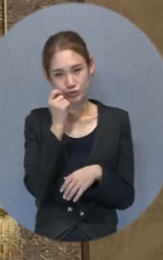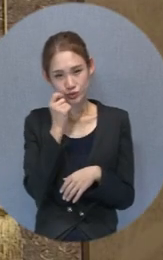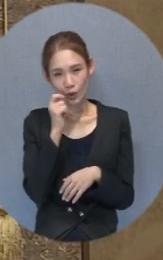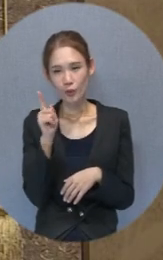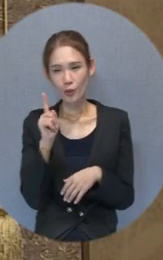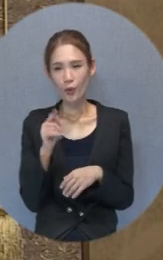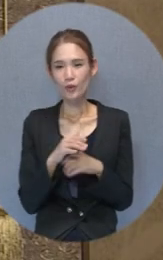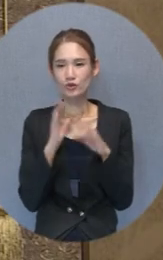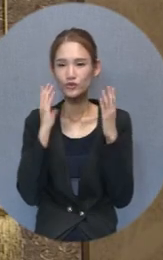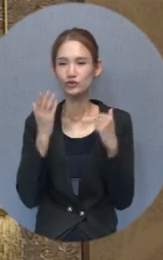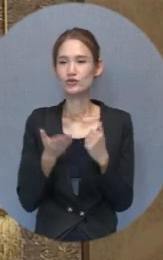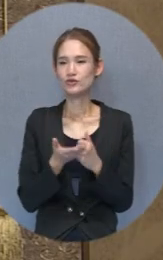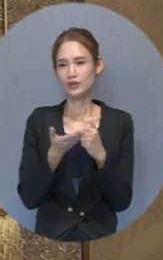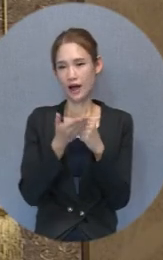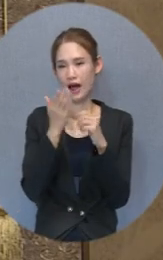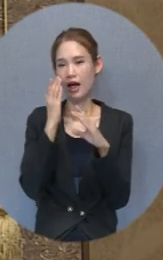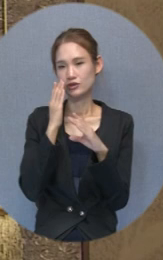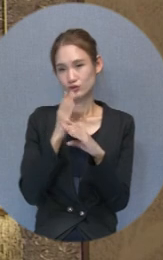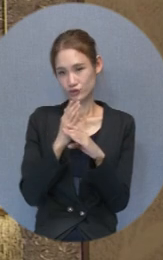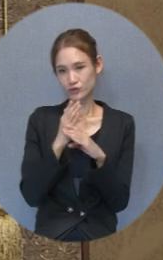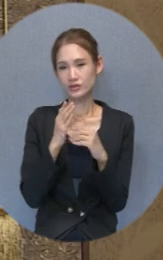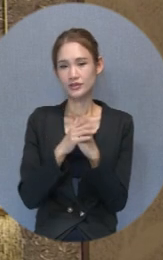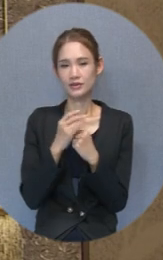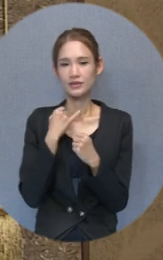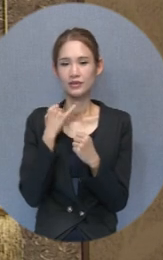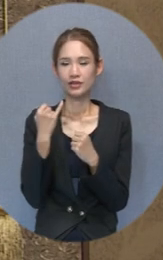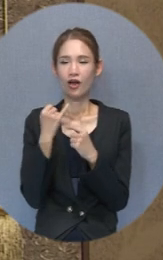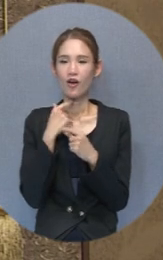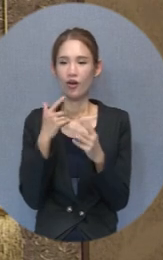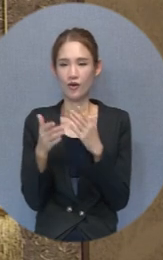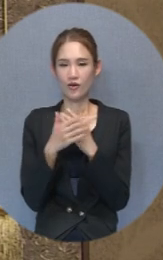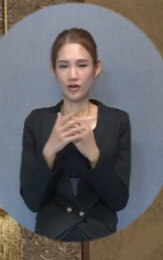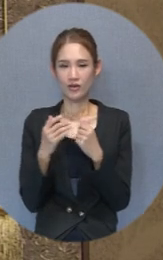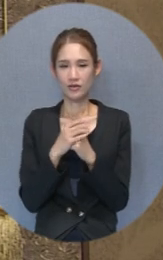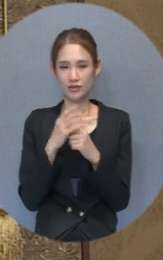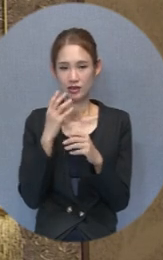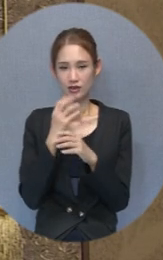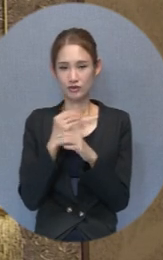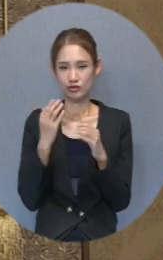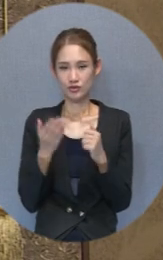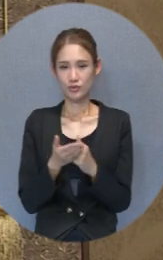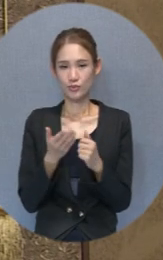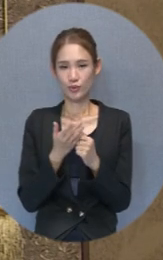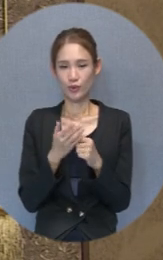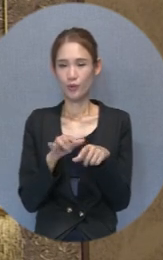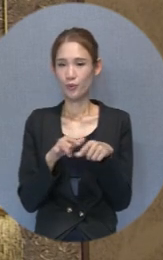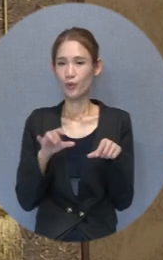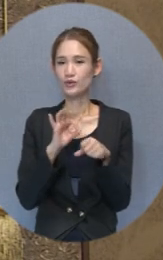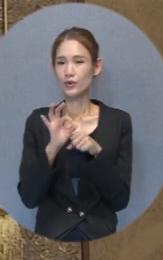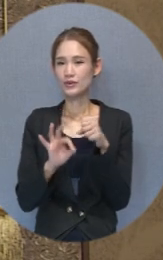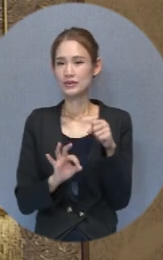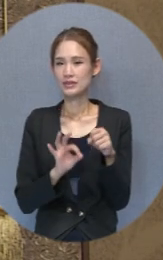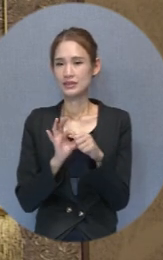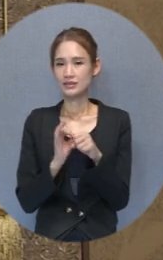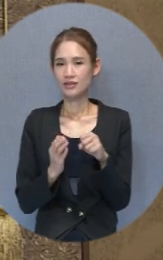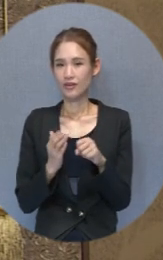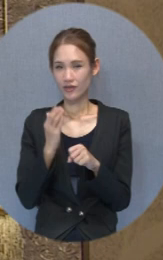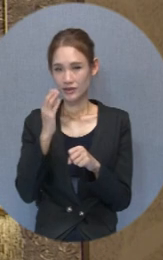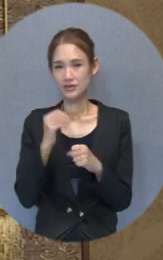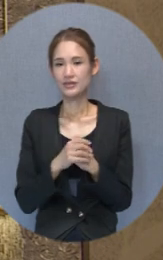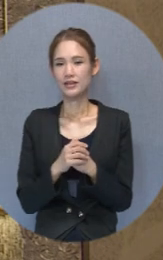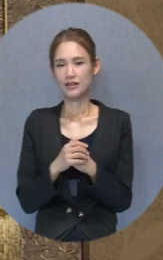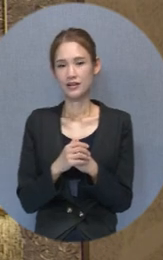네. 육아를 하고 있기 때문에 경력 단절된 부분이 많고 네. 육아 기간이 보통 10년 이상이에요. 그러다